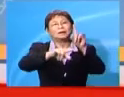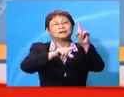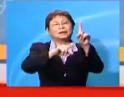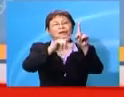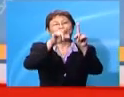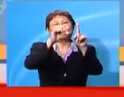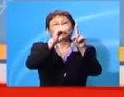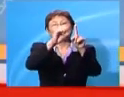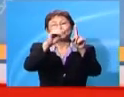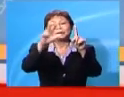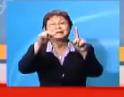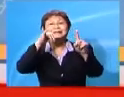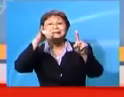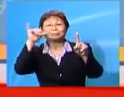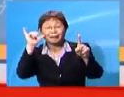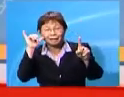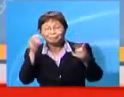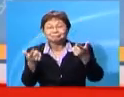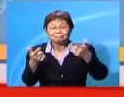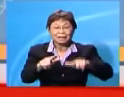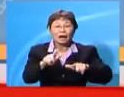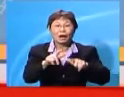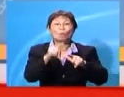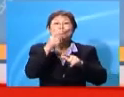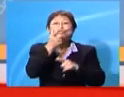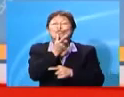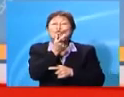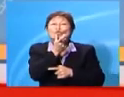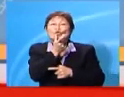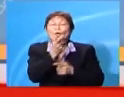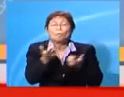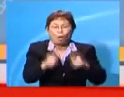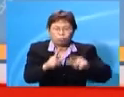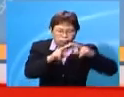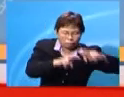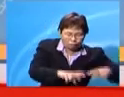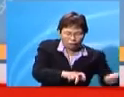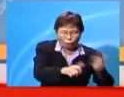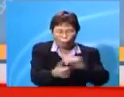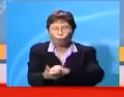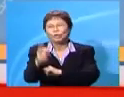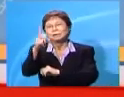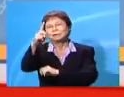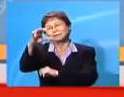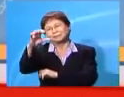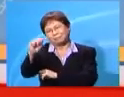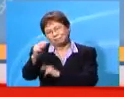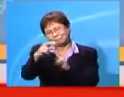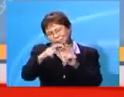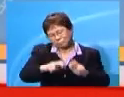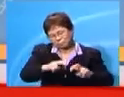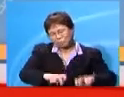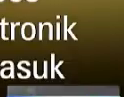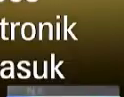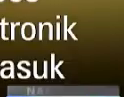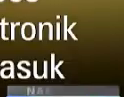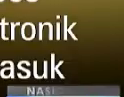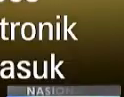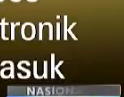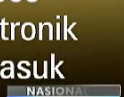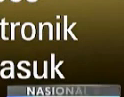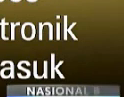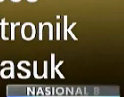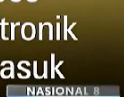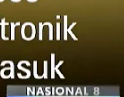OD-1003 semalam. Dan kejadian itu sedang disiasat secara terperinci oleh jabatan tersebut. Ketua Pengarahnya, Datuk Seri Azharuddin